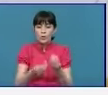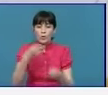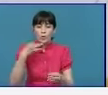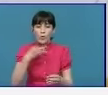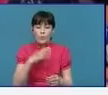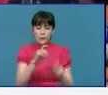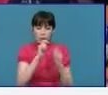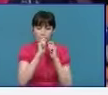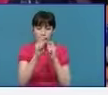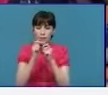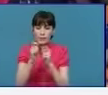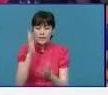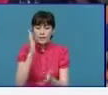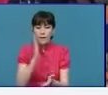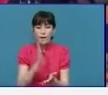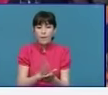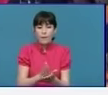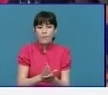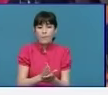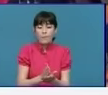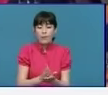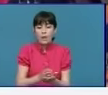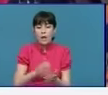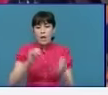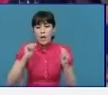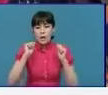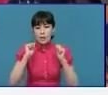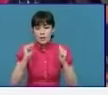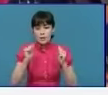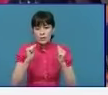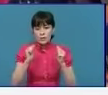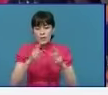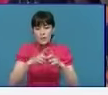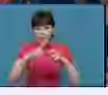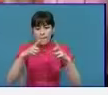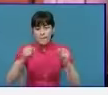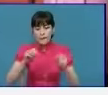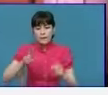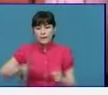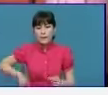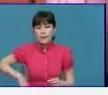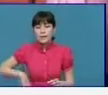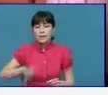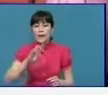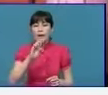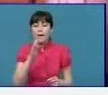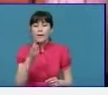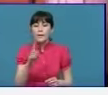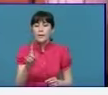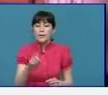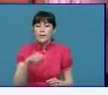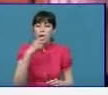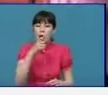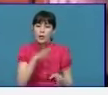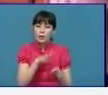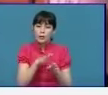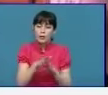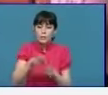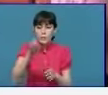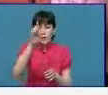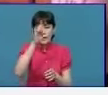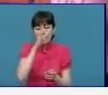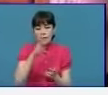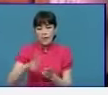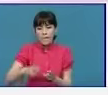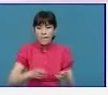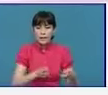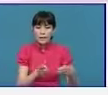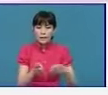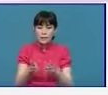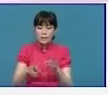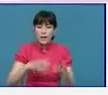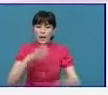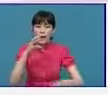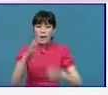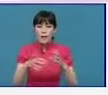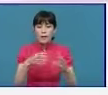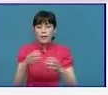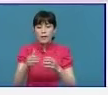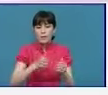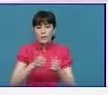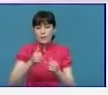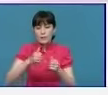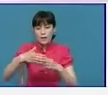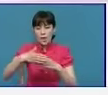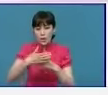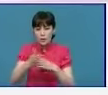сыйақы тағайындап отыр. Қысқы спорт түрлері мектебінің директоры Бақытжан Зебековтің айтуынша, елімізде мәнерлеп сырғанаудан халықаралық жарыстың ашылуы